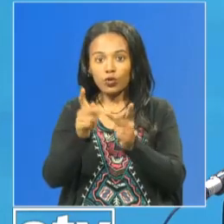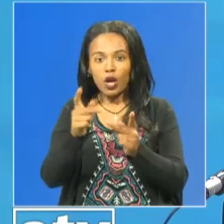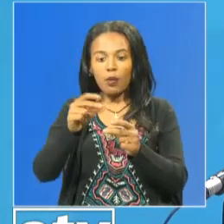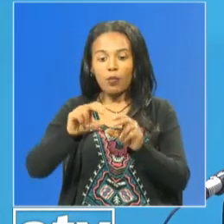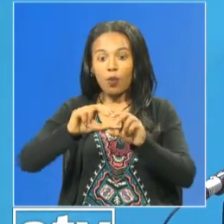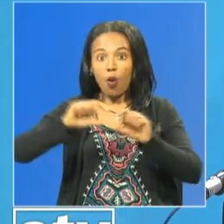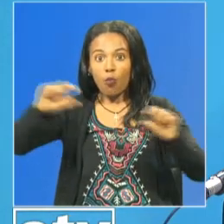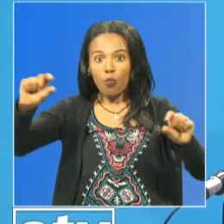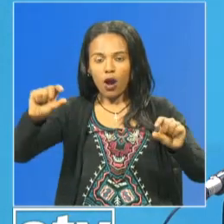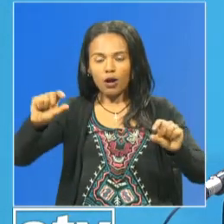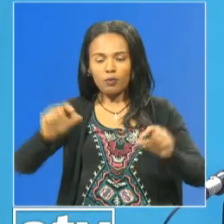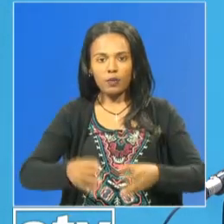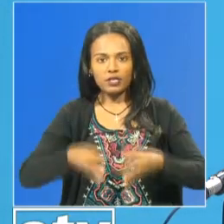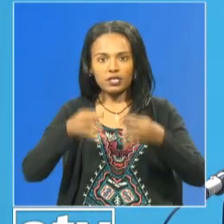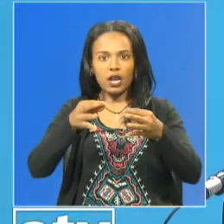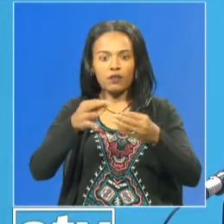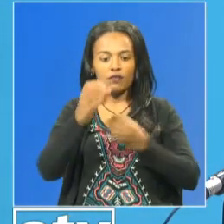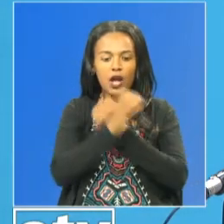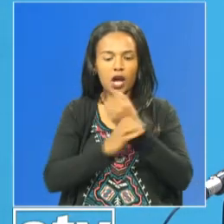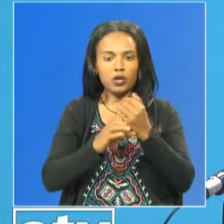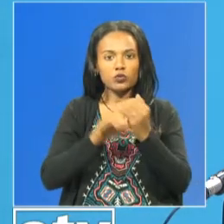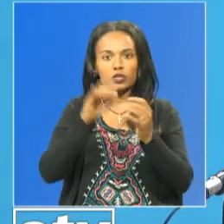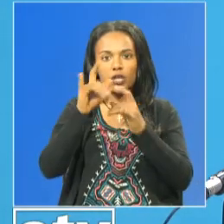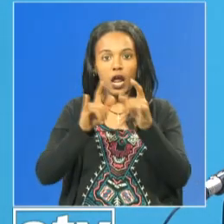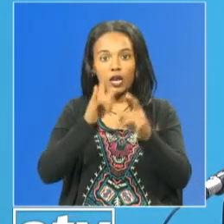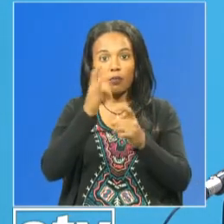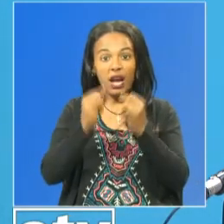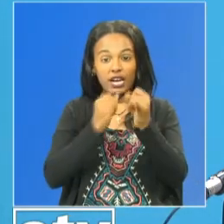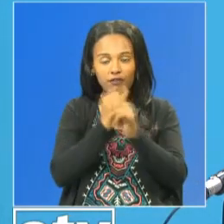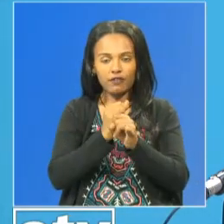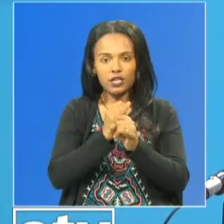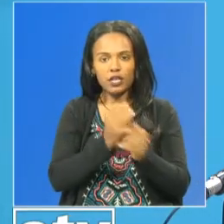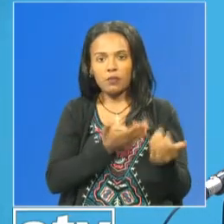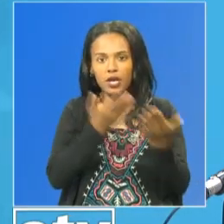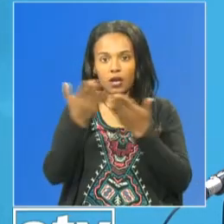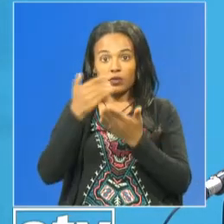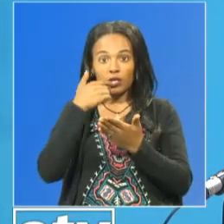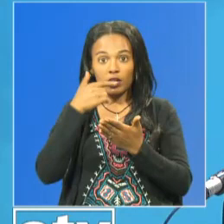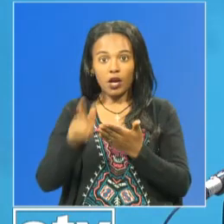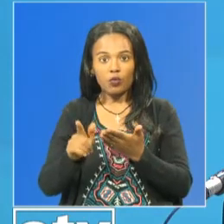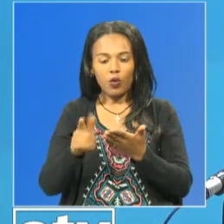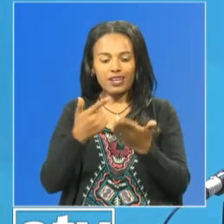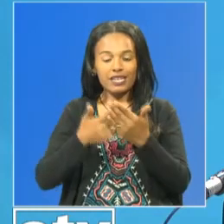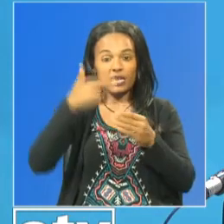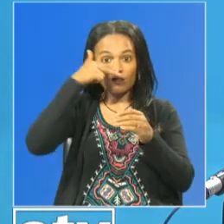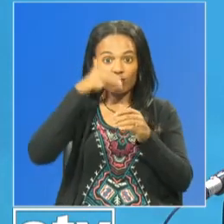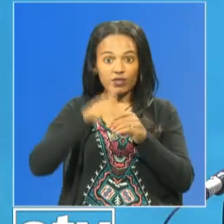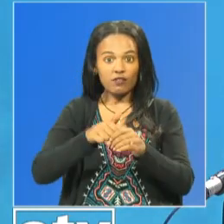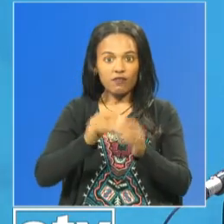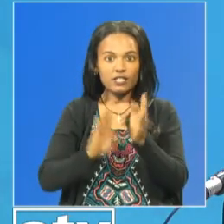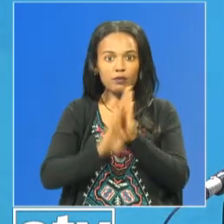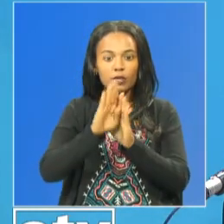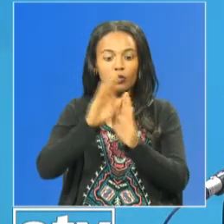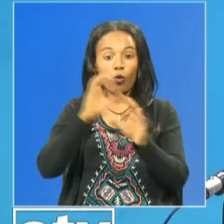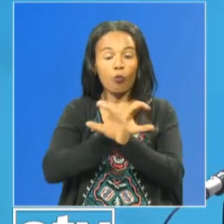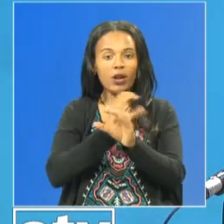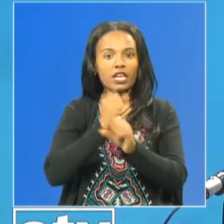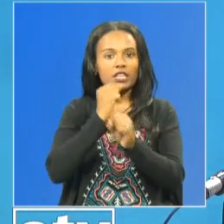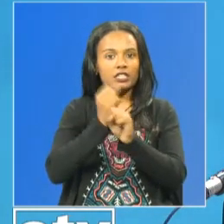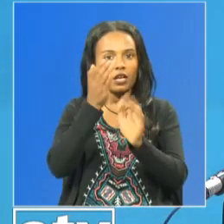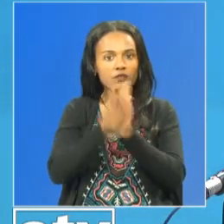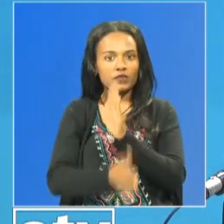መስመር በማስተላለፍ ለሀገር ውስጥና ለዓለም አቀፍ ገበያ የሚቀርብ እንደሆነም አስታውቋል። ጂሲኤል ፔትሮሊየም ኢንቨስትመንት ሊሚትድ ኩባንያ ስራ